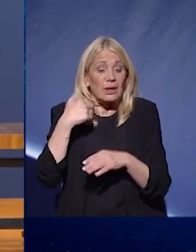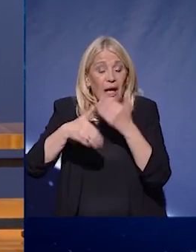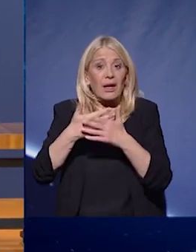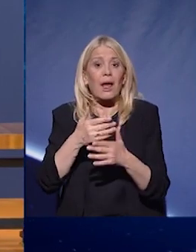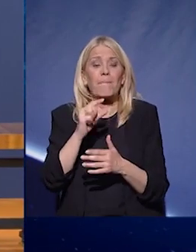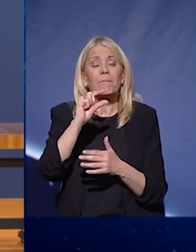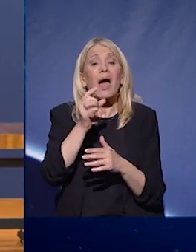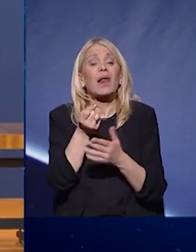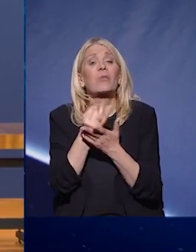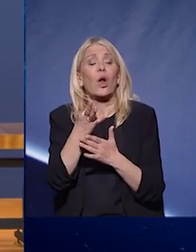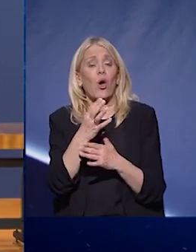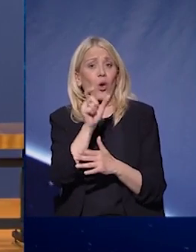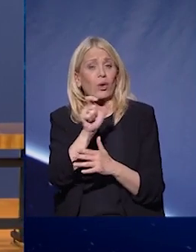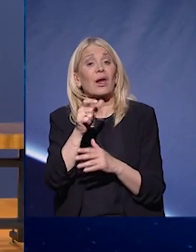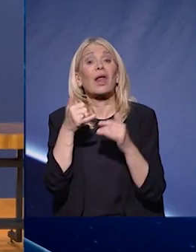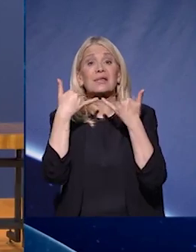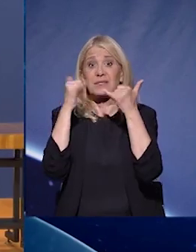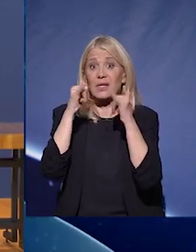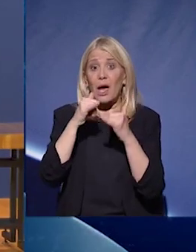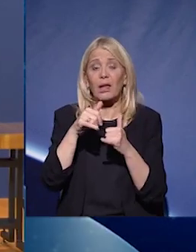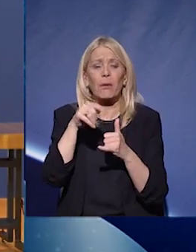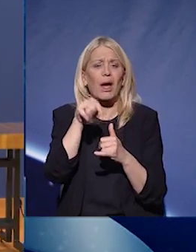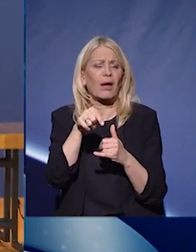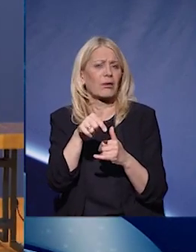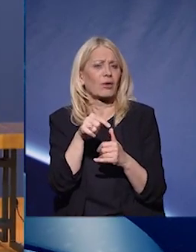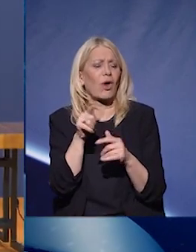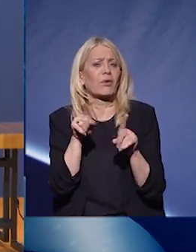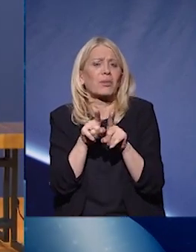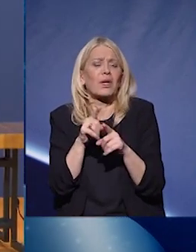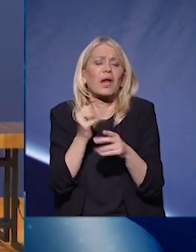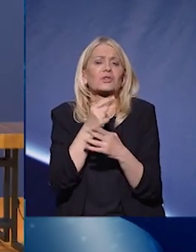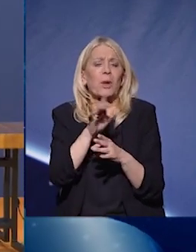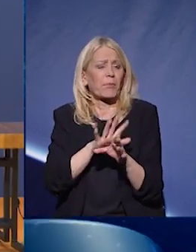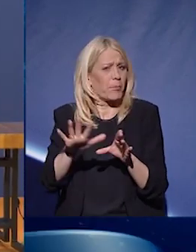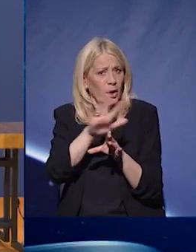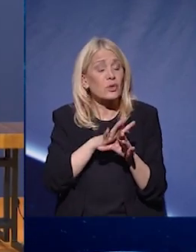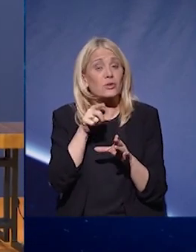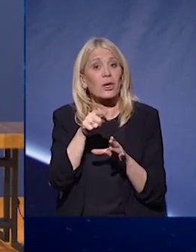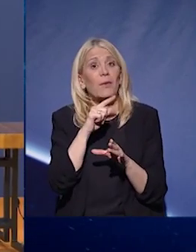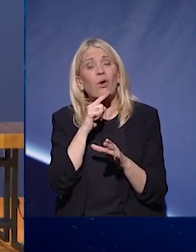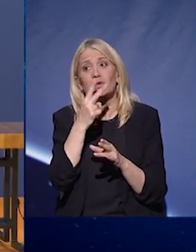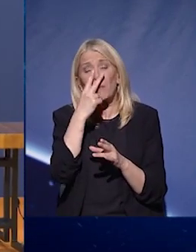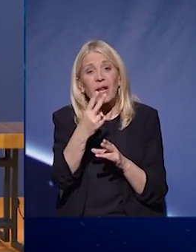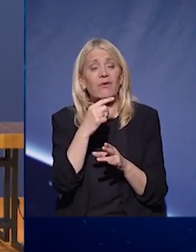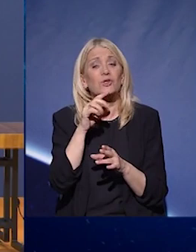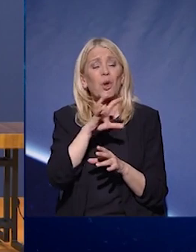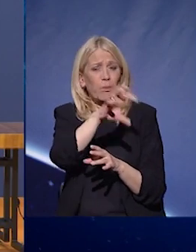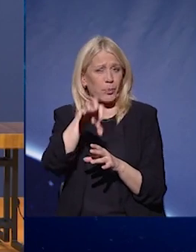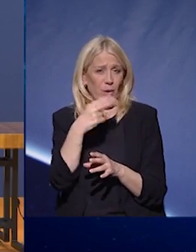veoma mali broj pacijenata na sajmu i na ovim inače prostorima gde, koji su predviđeni po